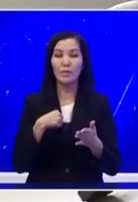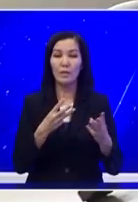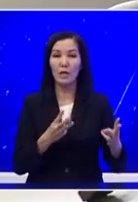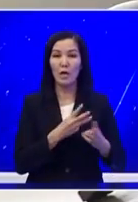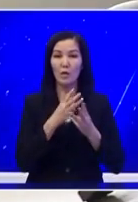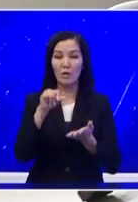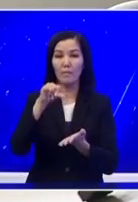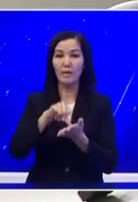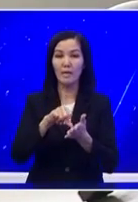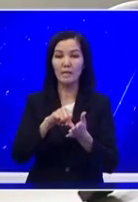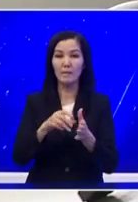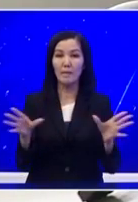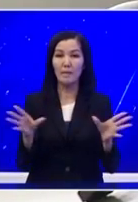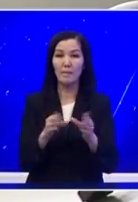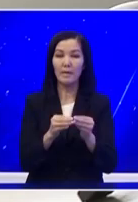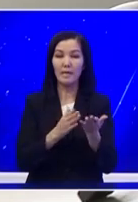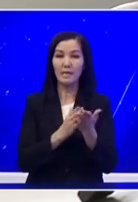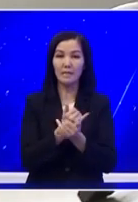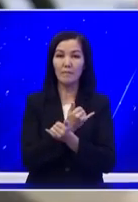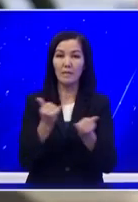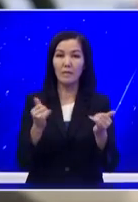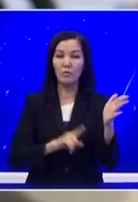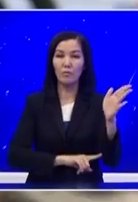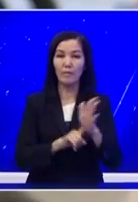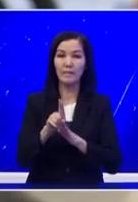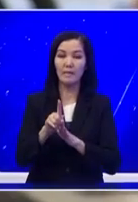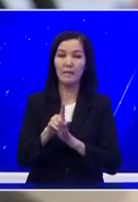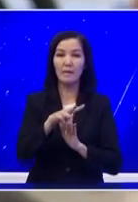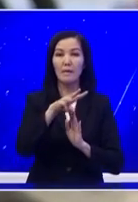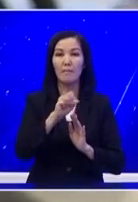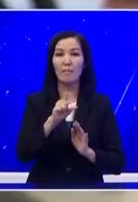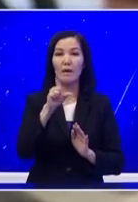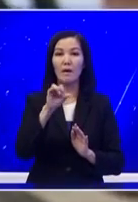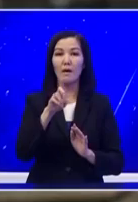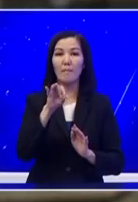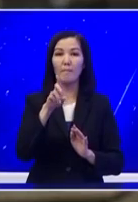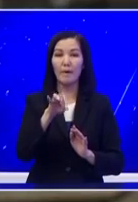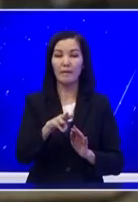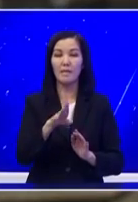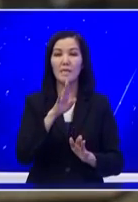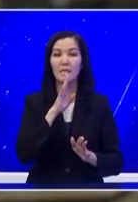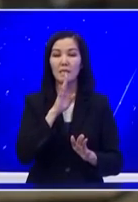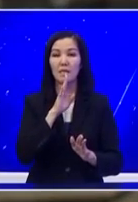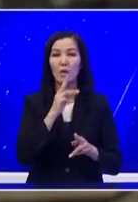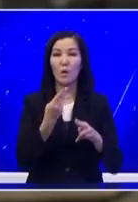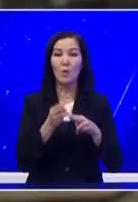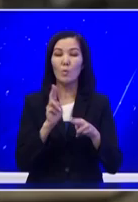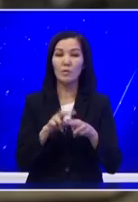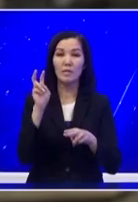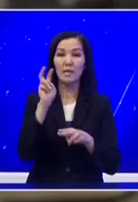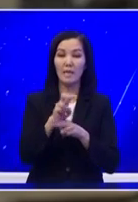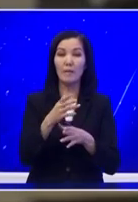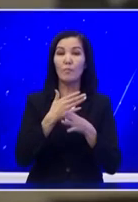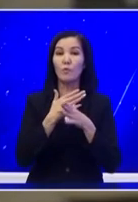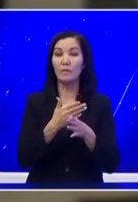шақта мамандармен қатар жүріп, қызмет етіп жатыр. Бірі Махаббат Мұсағұлова. Осы жаққа келгеніме, енді